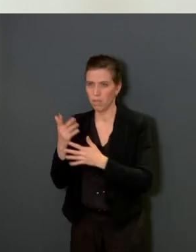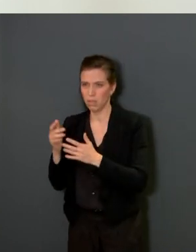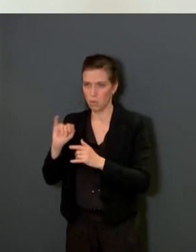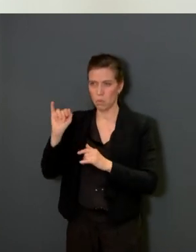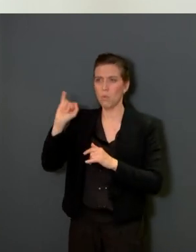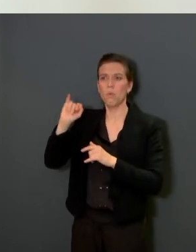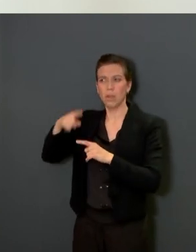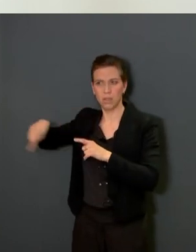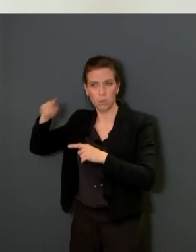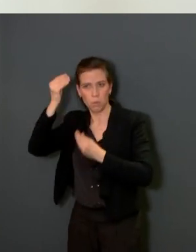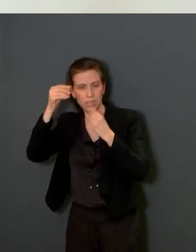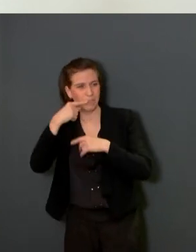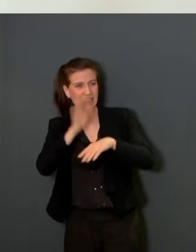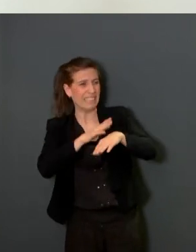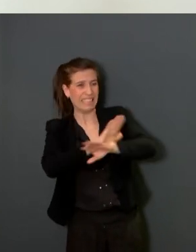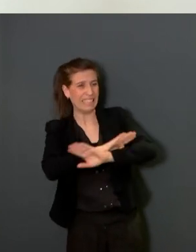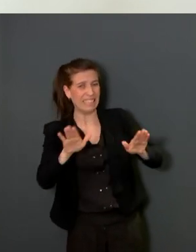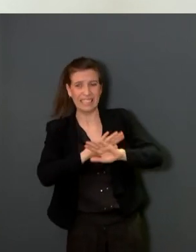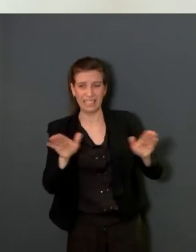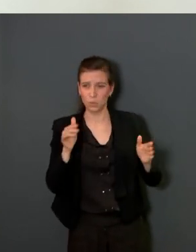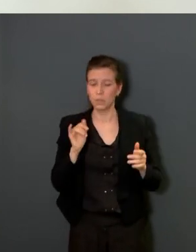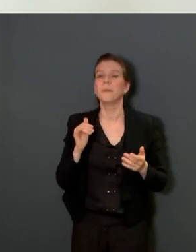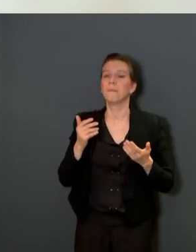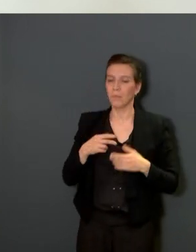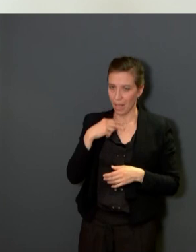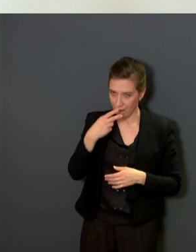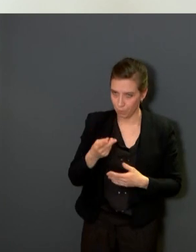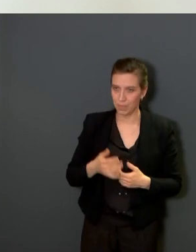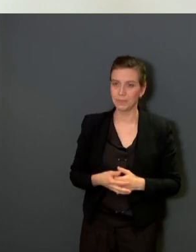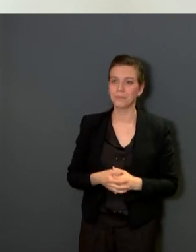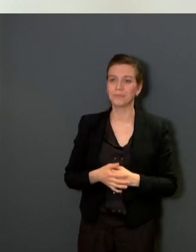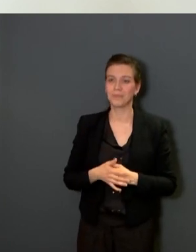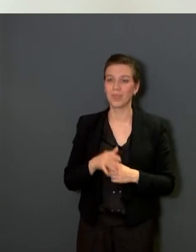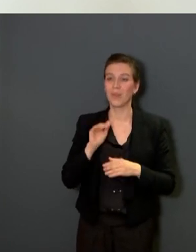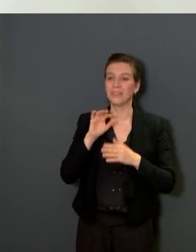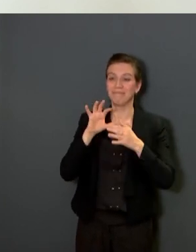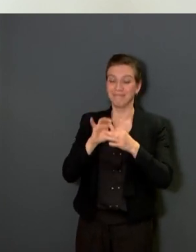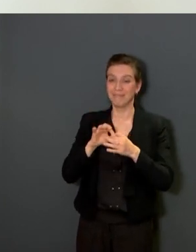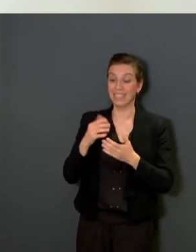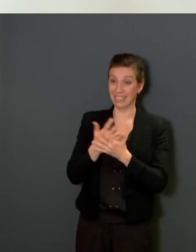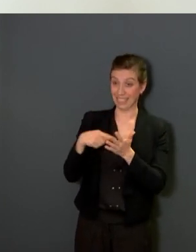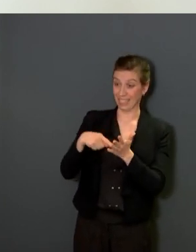te doen. Wel, er waren de cijfers van de ziekenhuisopnames die de voorbije dagen